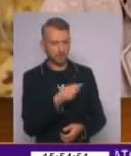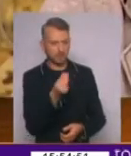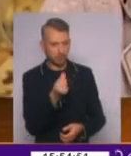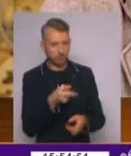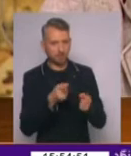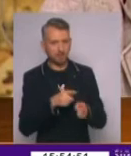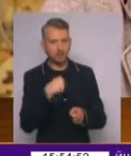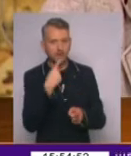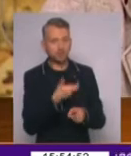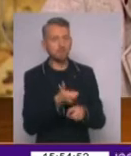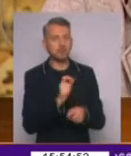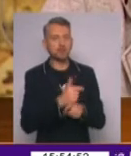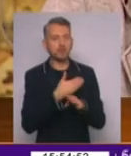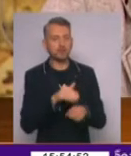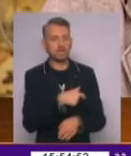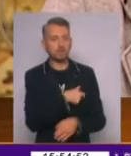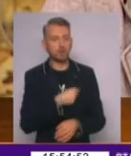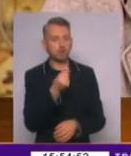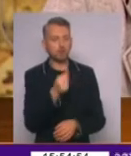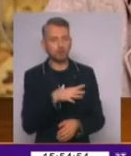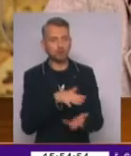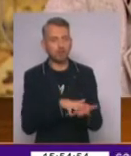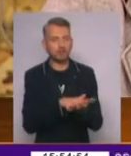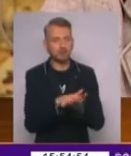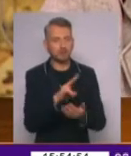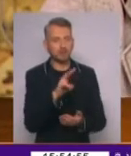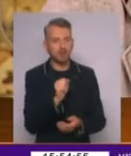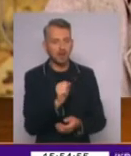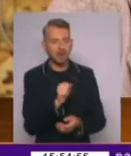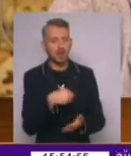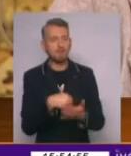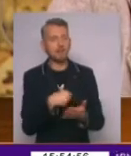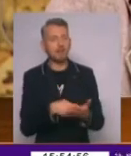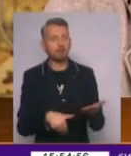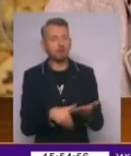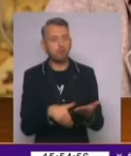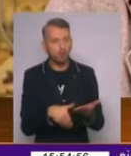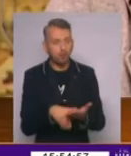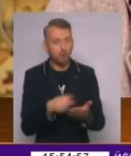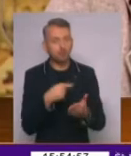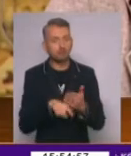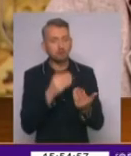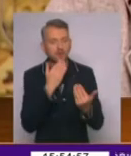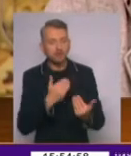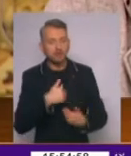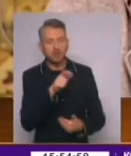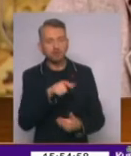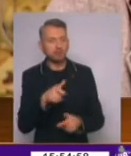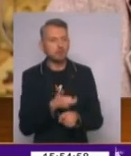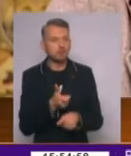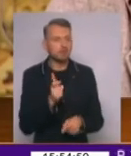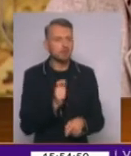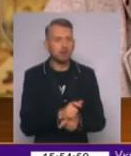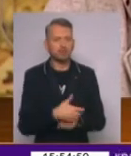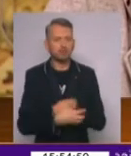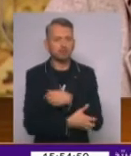кажучи, більша частина депутатського фонду була витрачена на матеріальну допомогу, оскільки звертаються люди надзвичайно